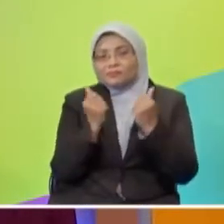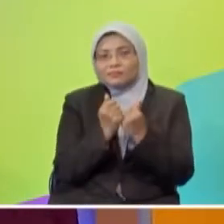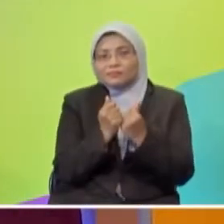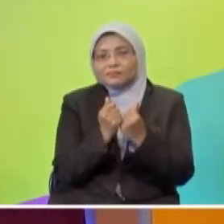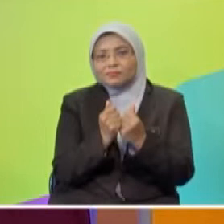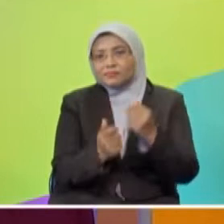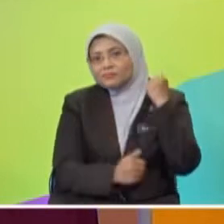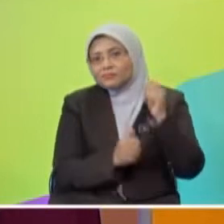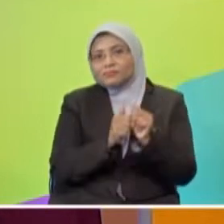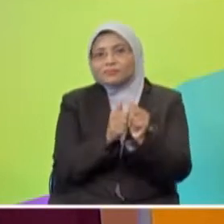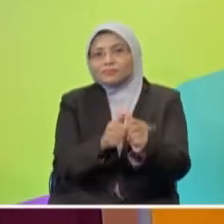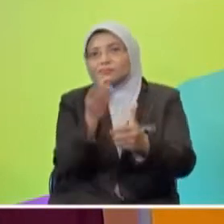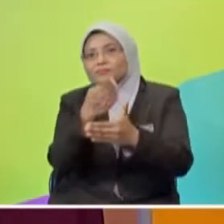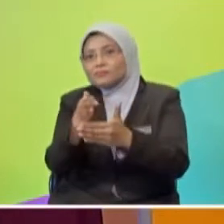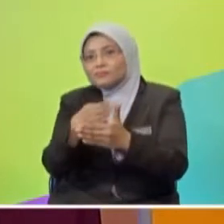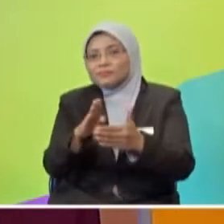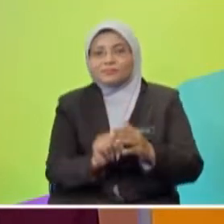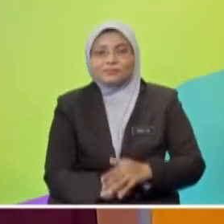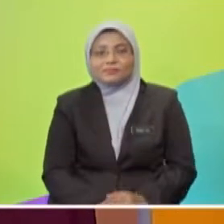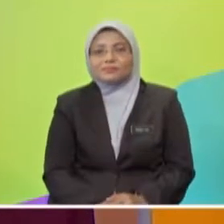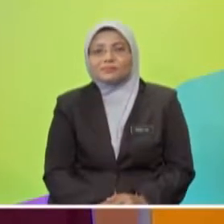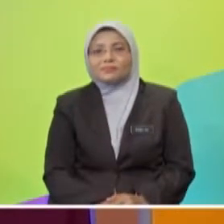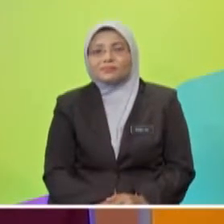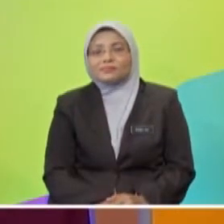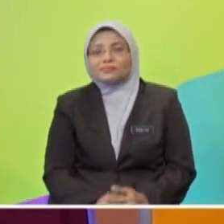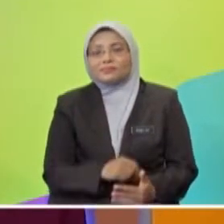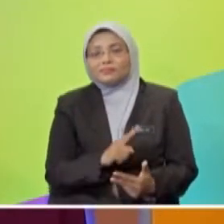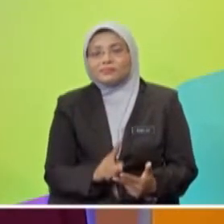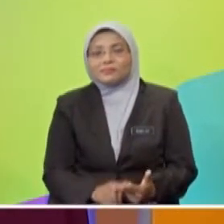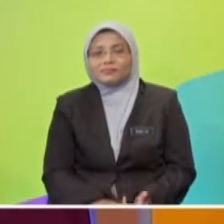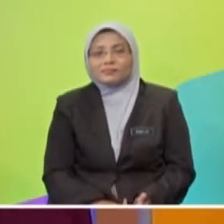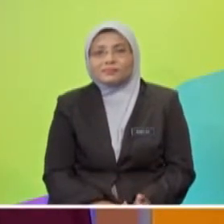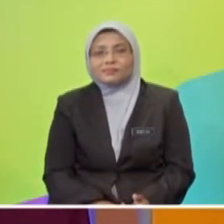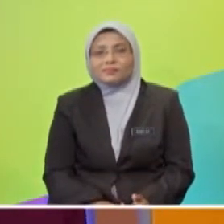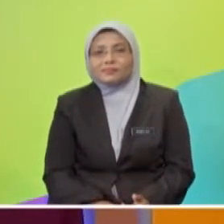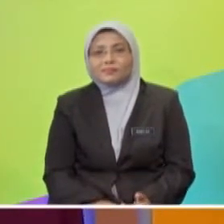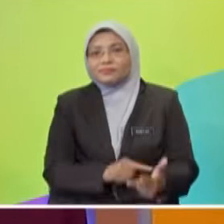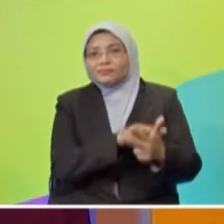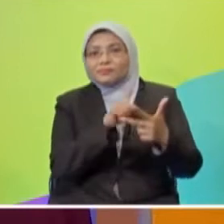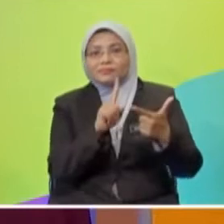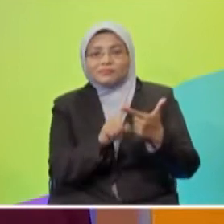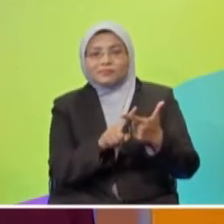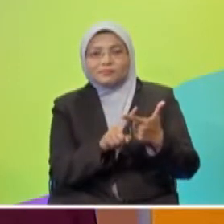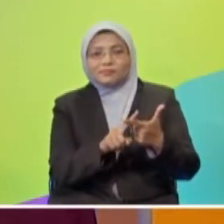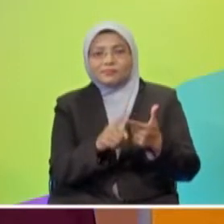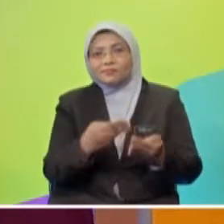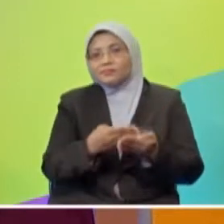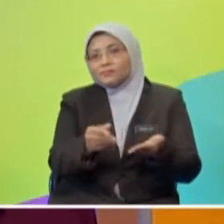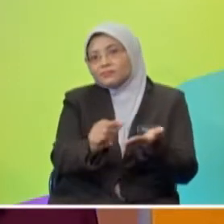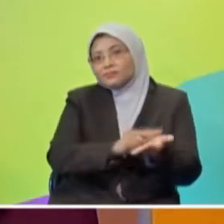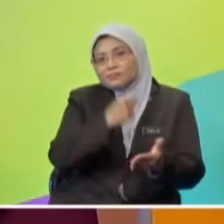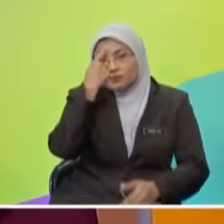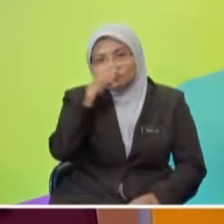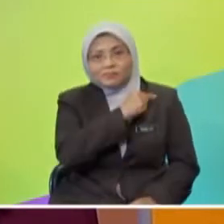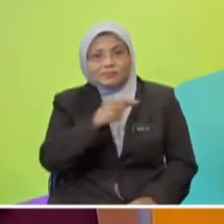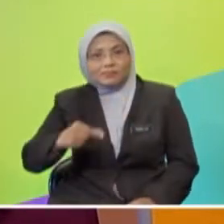depan aja gitulah ya lebih kurang Oke kemudian ada sumbangan dari bidang kesetaraan kedua memberi gaji kepada gak bener